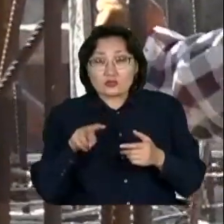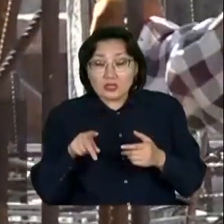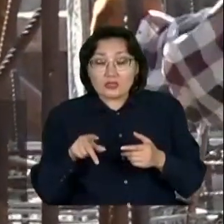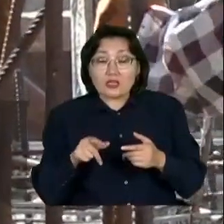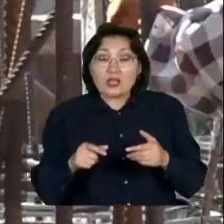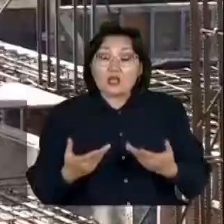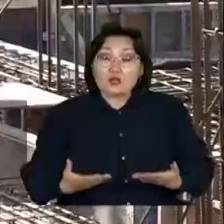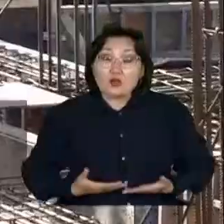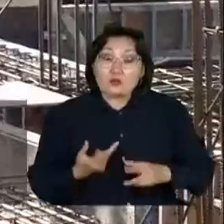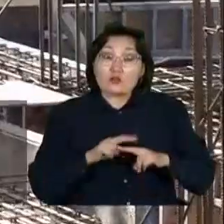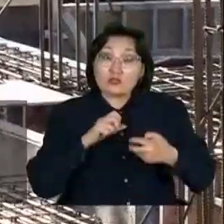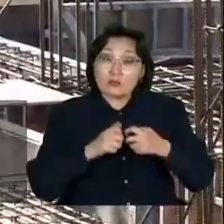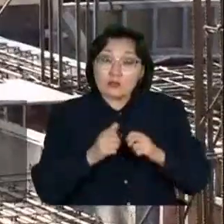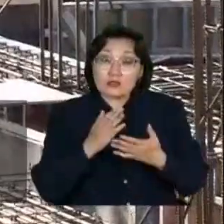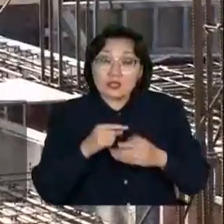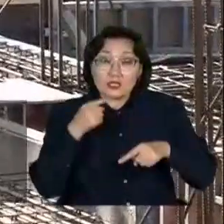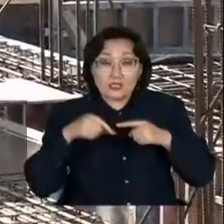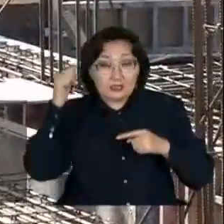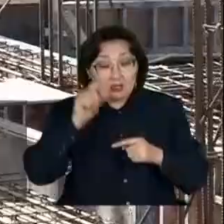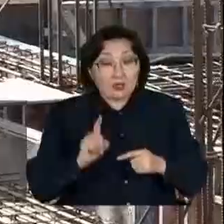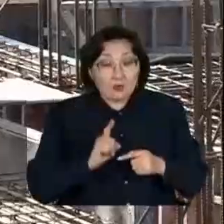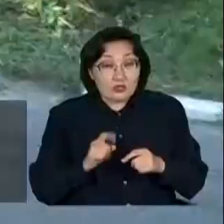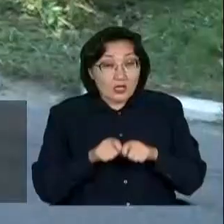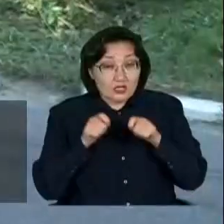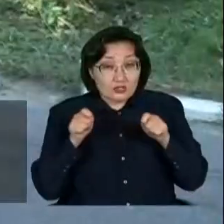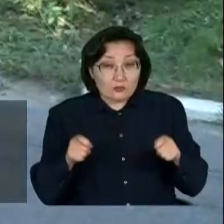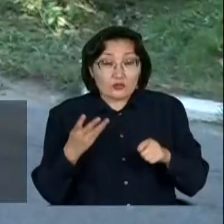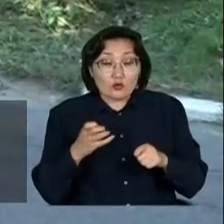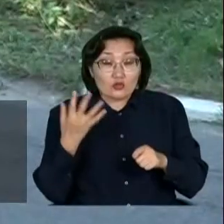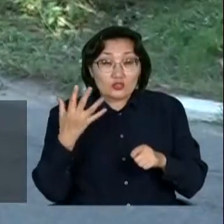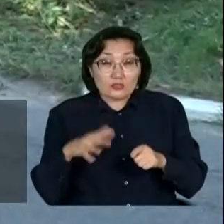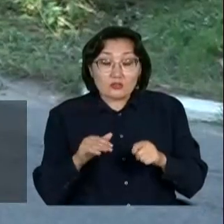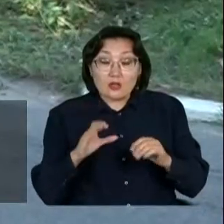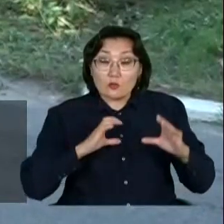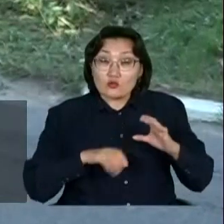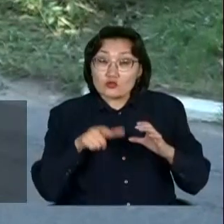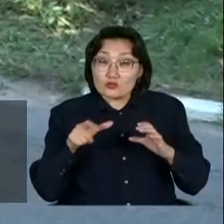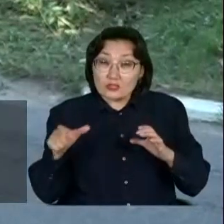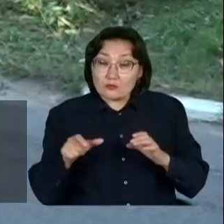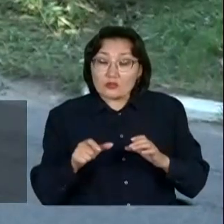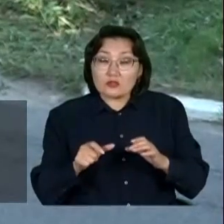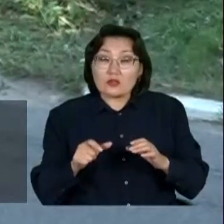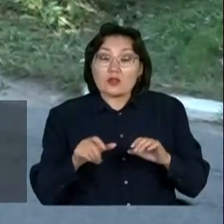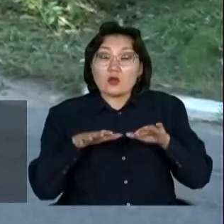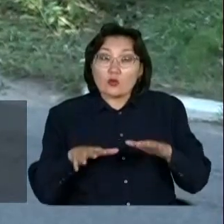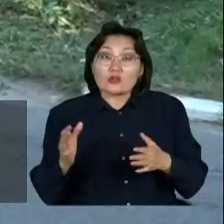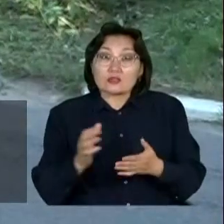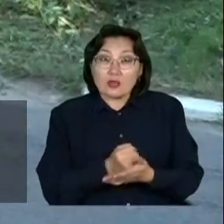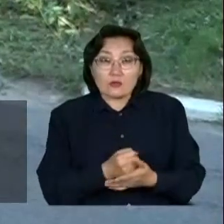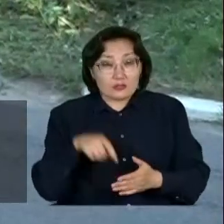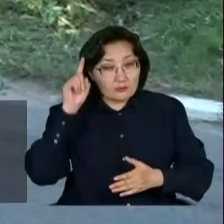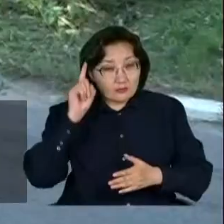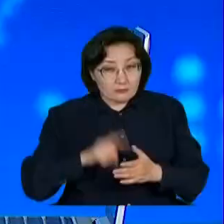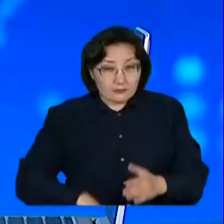бізде бар. Енді сол келесі жылға дейін күтеміз, ашылып, тағы да сол 450 студентіміз пана табады деген